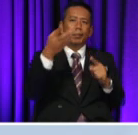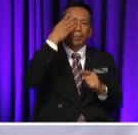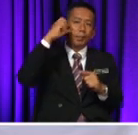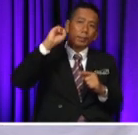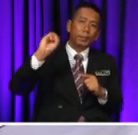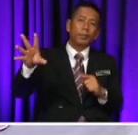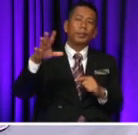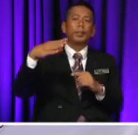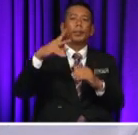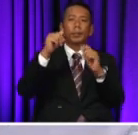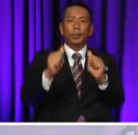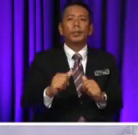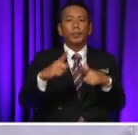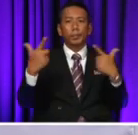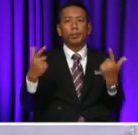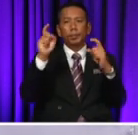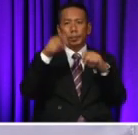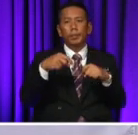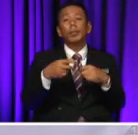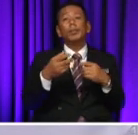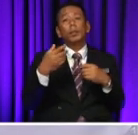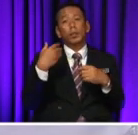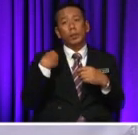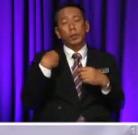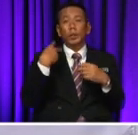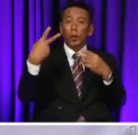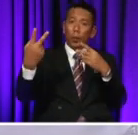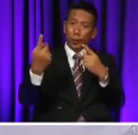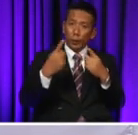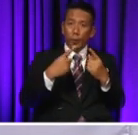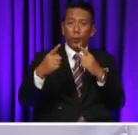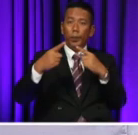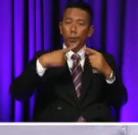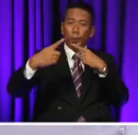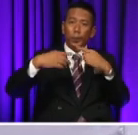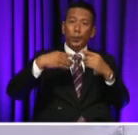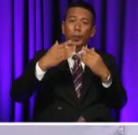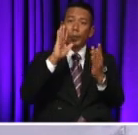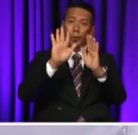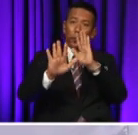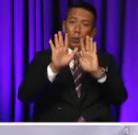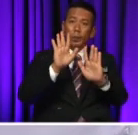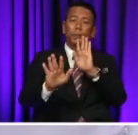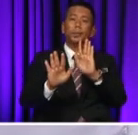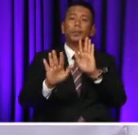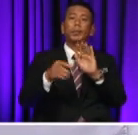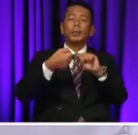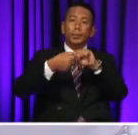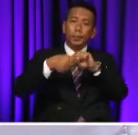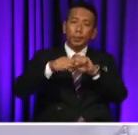anak buahnya jadi perlu wujudkan satu persepahaman yang baik wujud satu suasana yang baik supaya